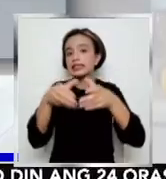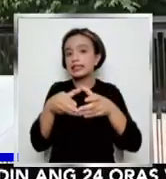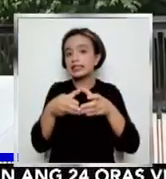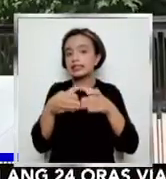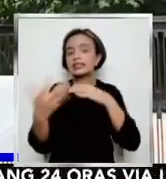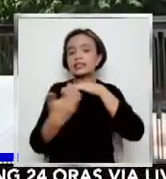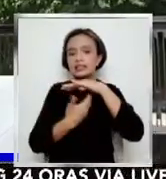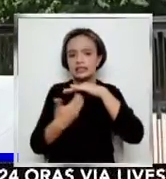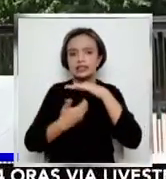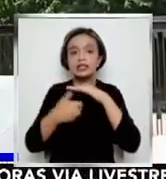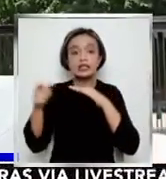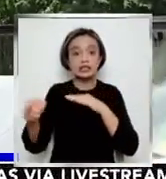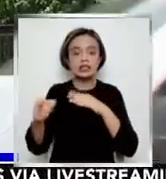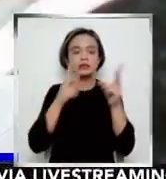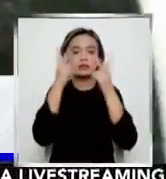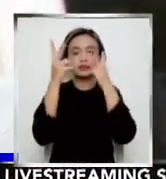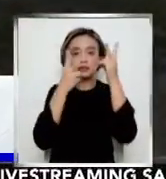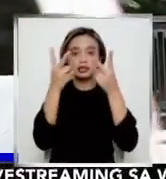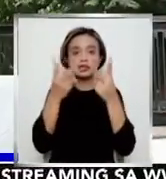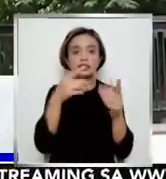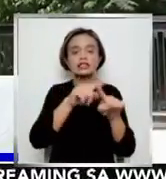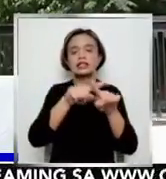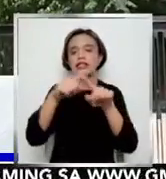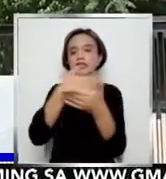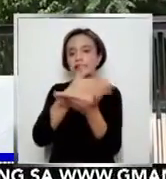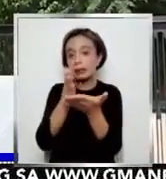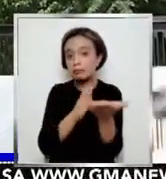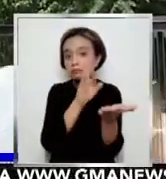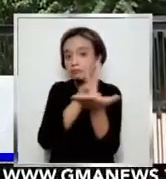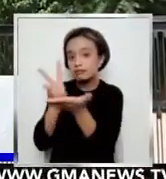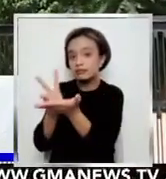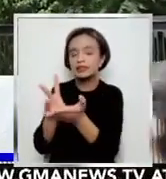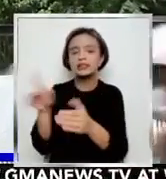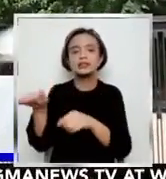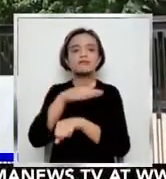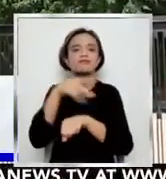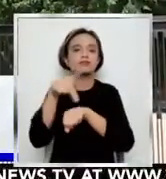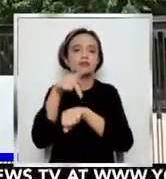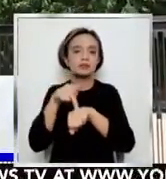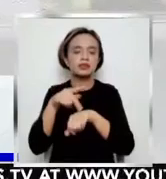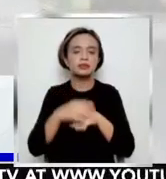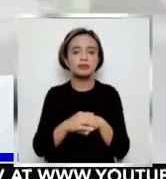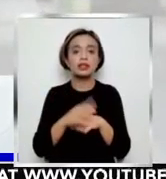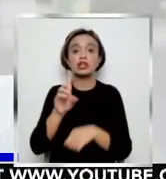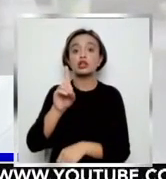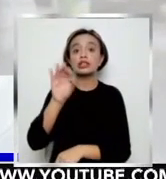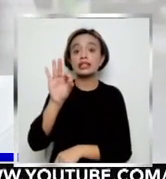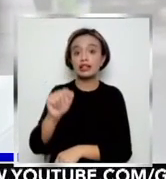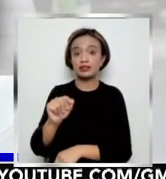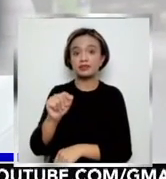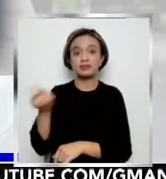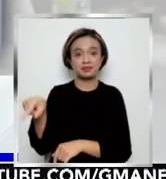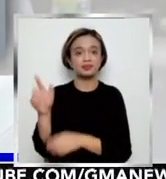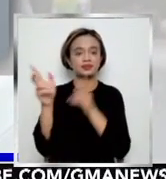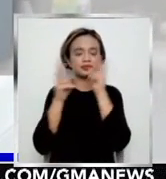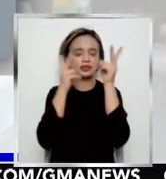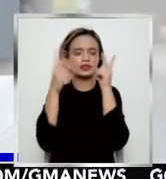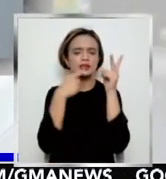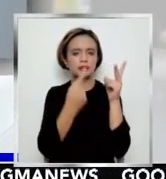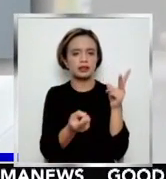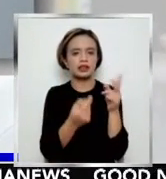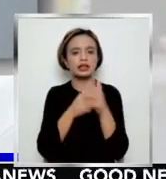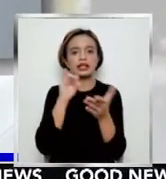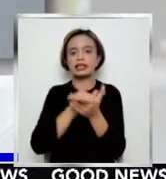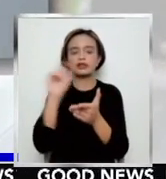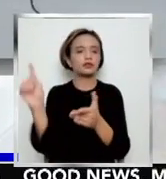rin siyang bumisita sa ilang lugar sa bansa. Ayon sa DFA, ang pagbisitang ito ni Singhate ang first official